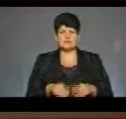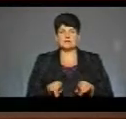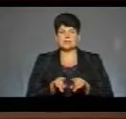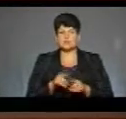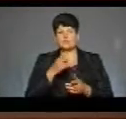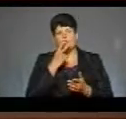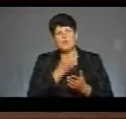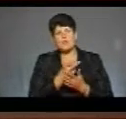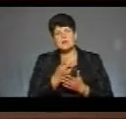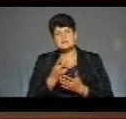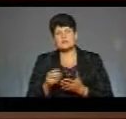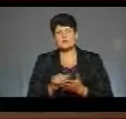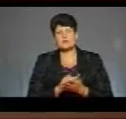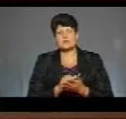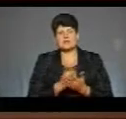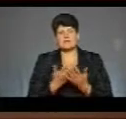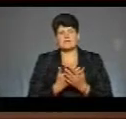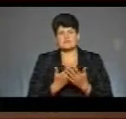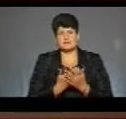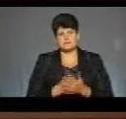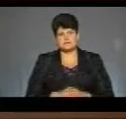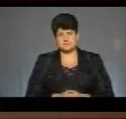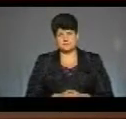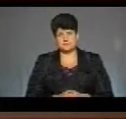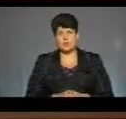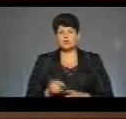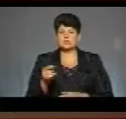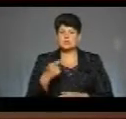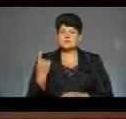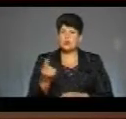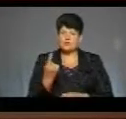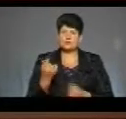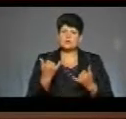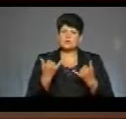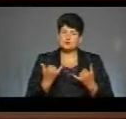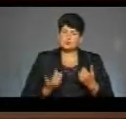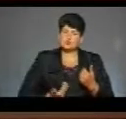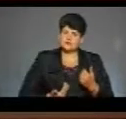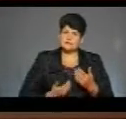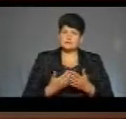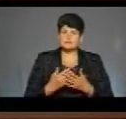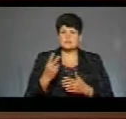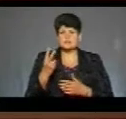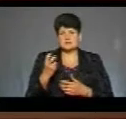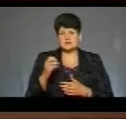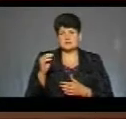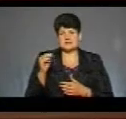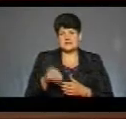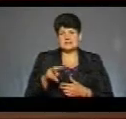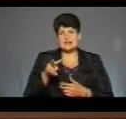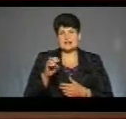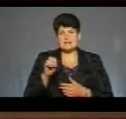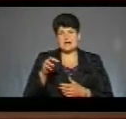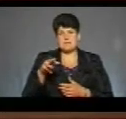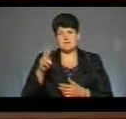також показали документальний фільм «Орнаменти долі». У Тернопільській області на сьогодні проживає близько 200 тисяч лемків,